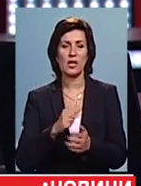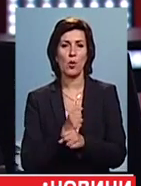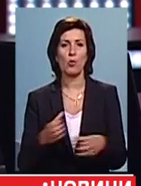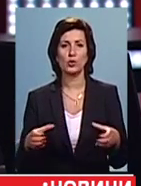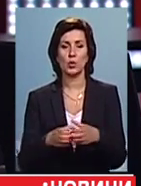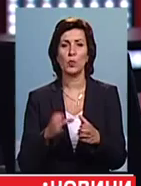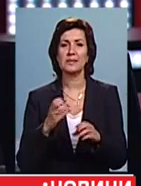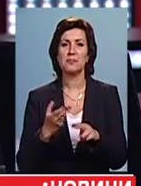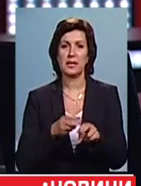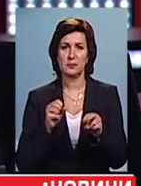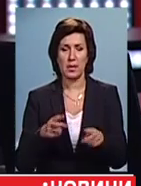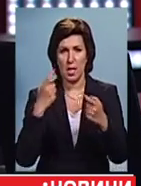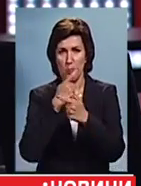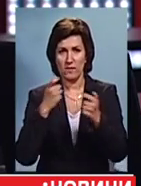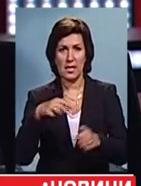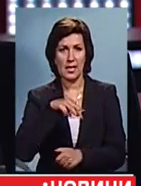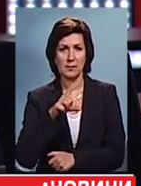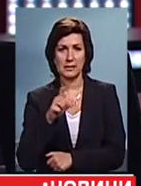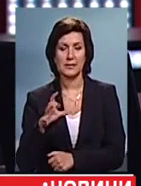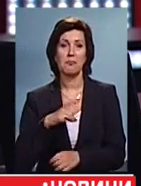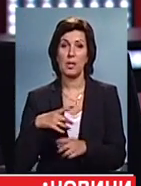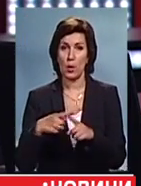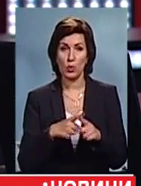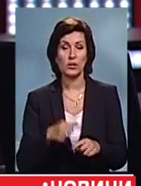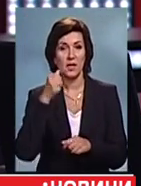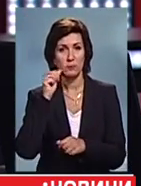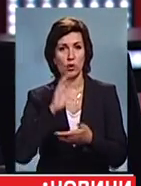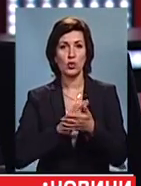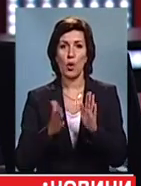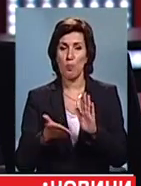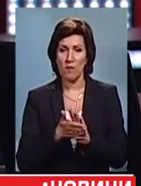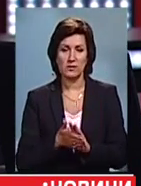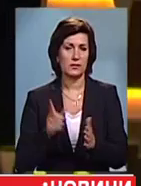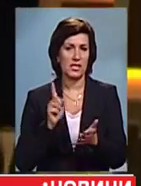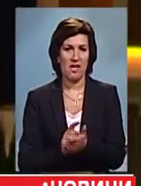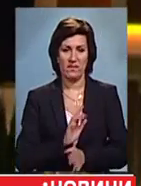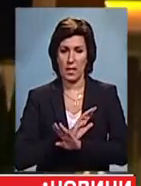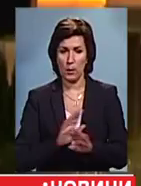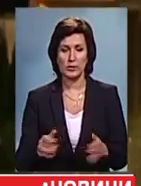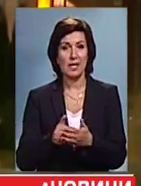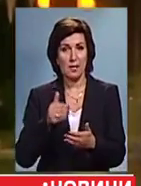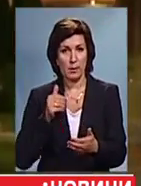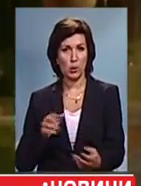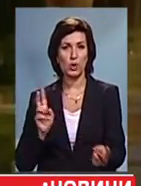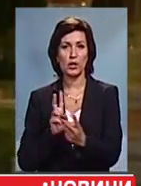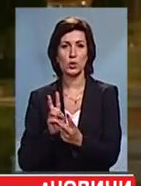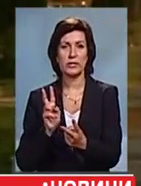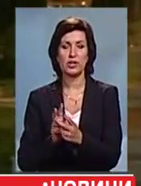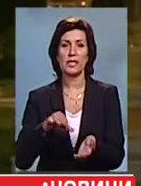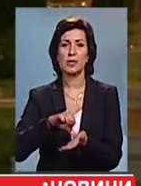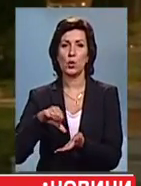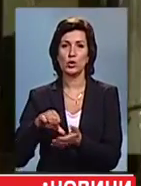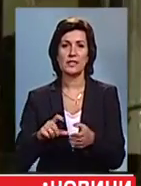безпеки, повідомляє МЗС Білорусі. Вчора домовитись цього питання переговірникам не вдалося. Напередодні зустрічалися